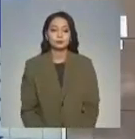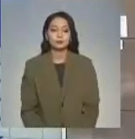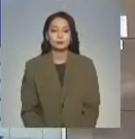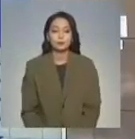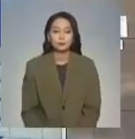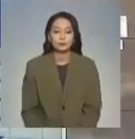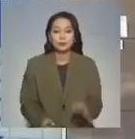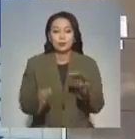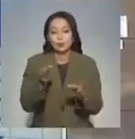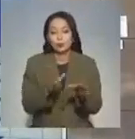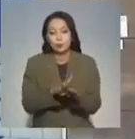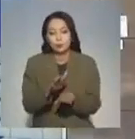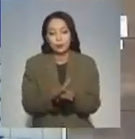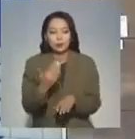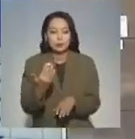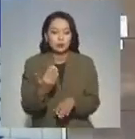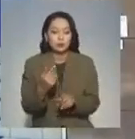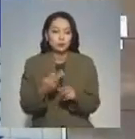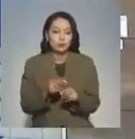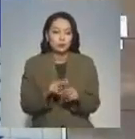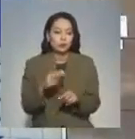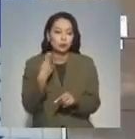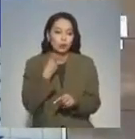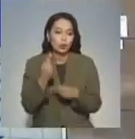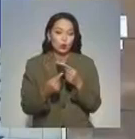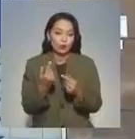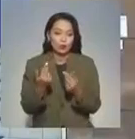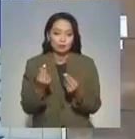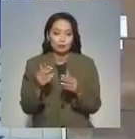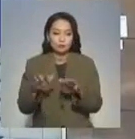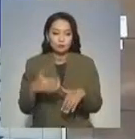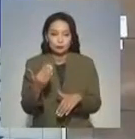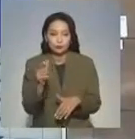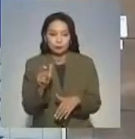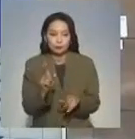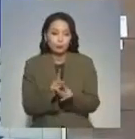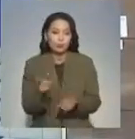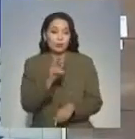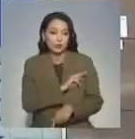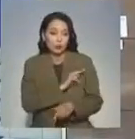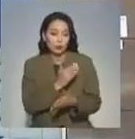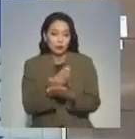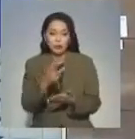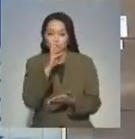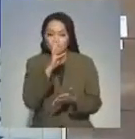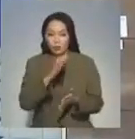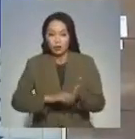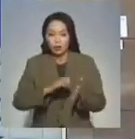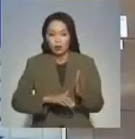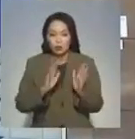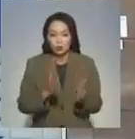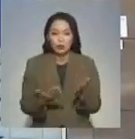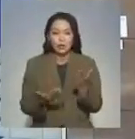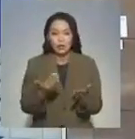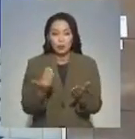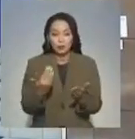Сот орындаушылары пұл қарызды сот арқылы өндіріп алады. Яғни борышкер ресми түрде жұмыс істесе оның жалақысынан ұстап отырады. Егер жеке мүлкі